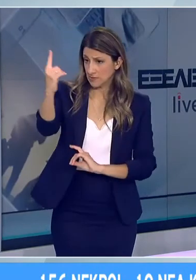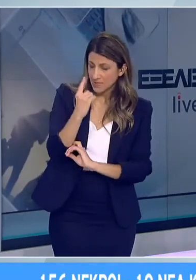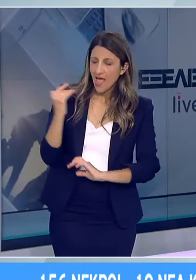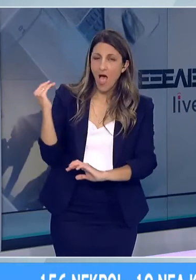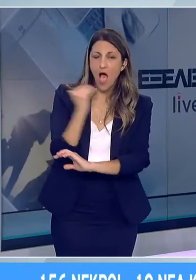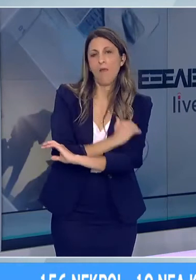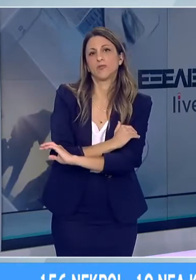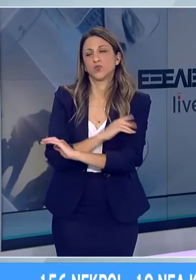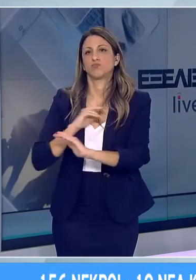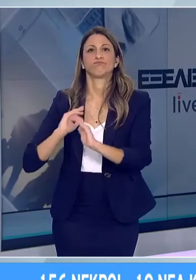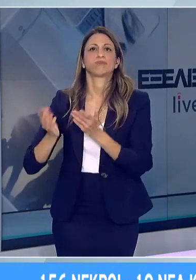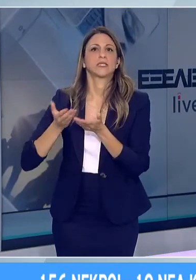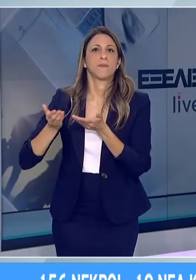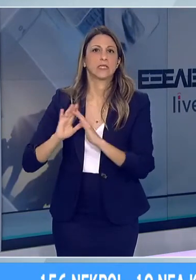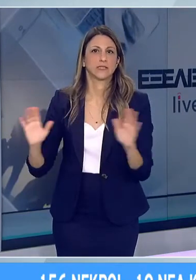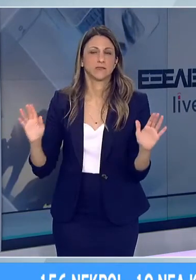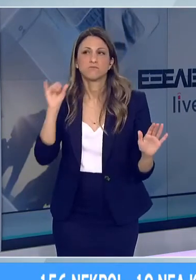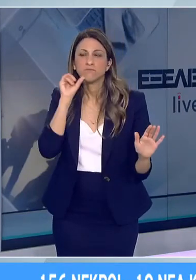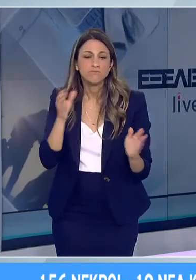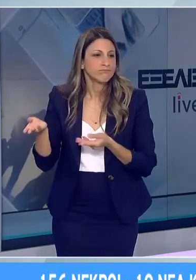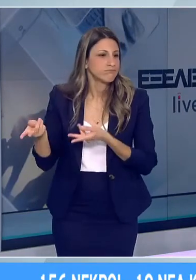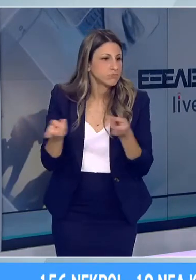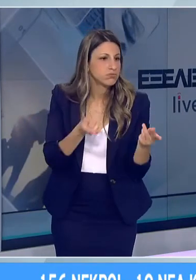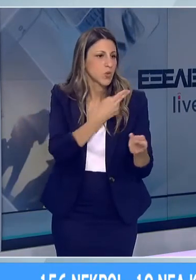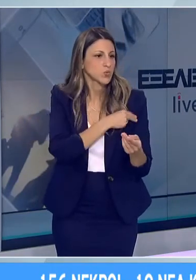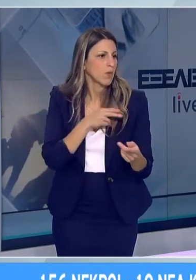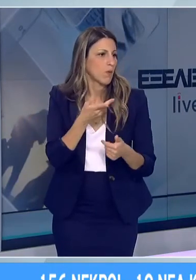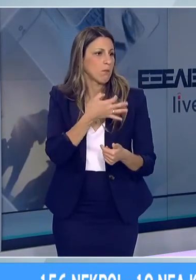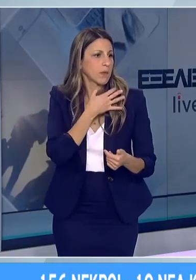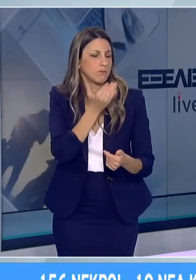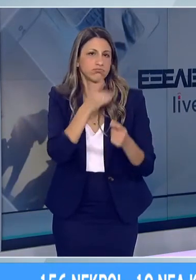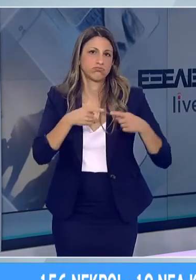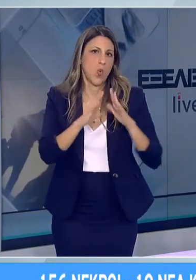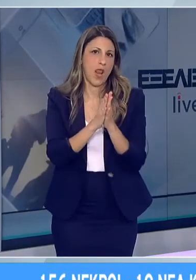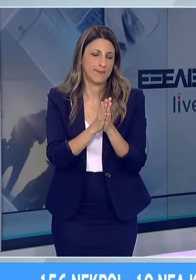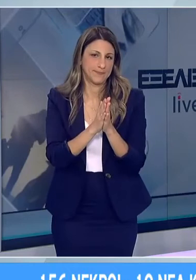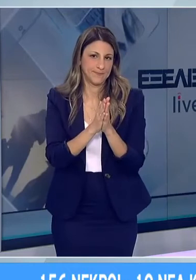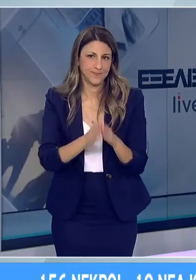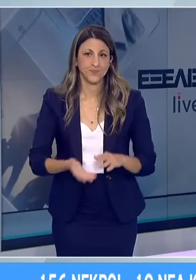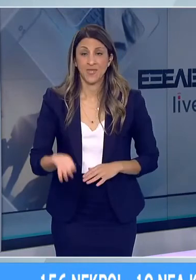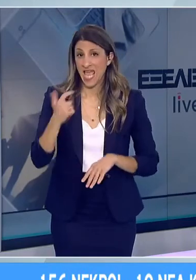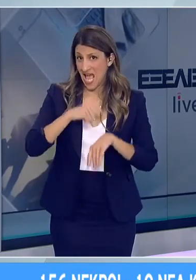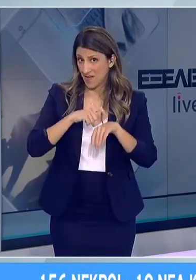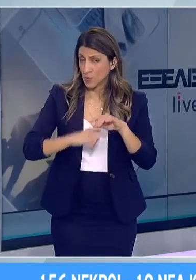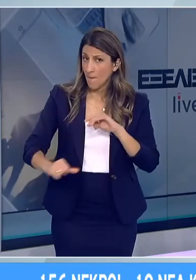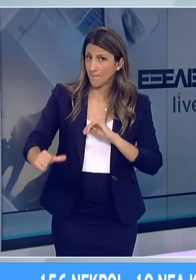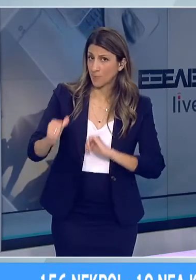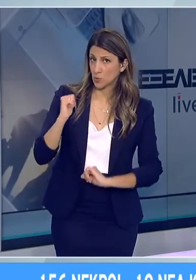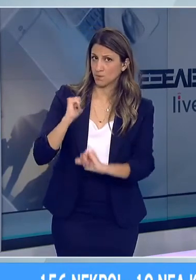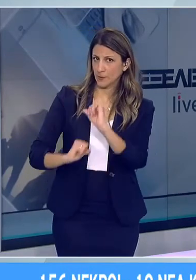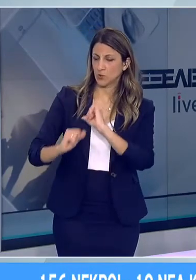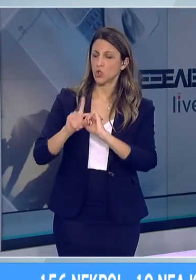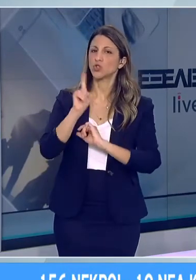έλαβε την απαραίτητη, δεν έγινε στο Εθνικό Σύστημα Υγείας. Και τώρα, μάλιστα, που επανερχόμαστε